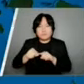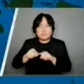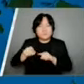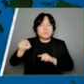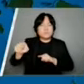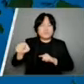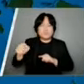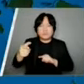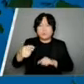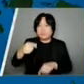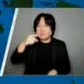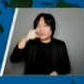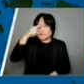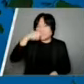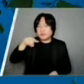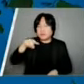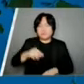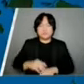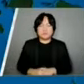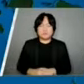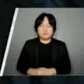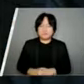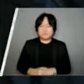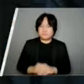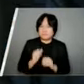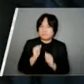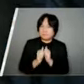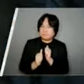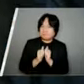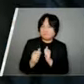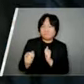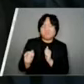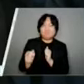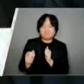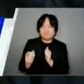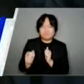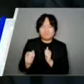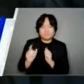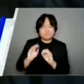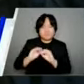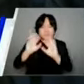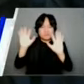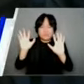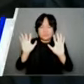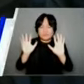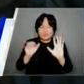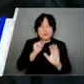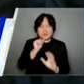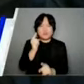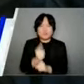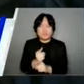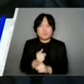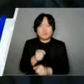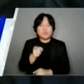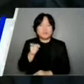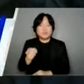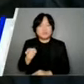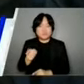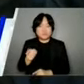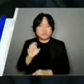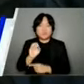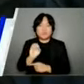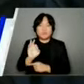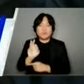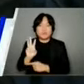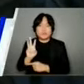Malinaw na sa mga biktima ang peligrong napasok nila. Tinawagan nila ang kanilang recruiter kung ano-anong dahilan sinasabi